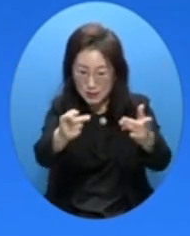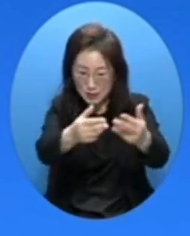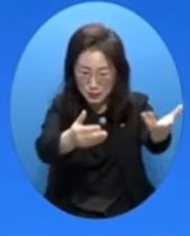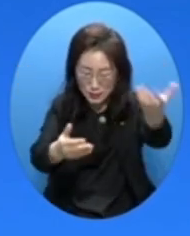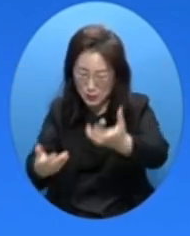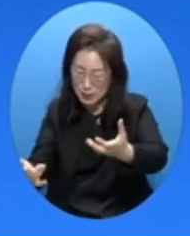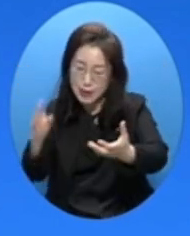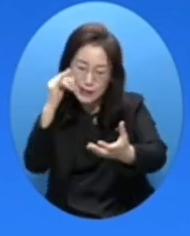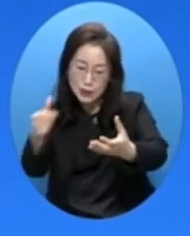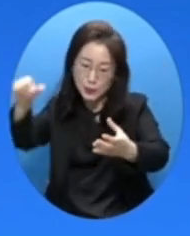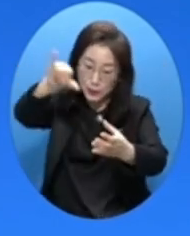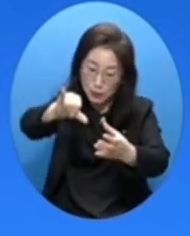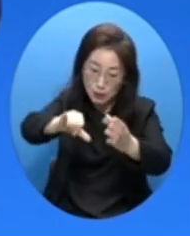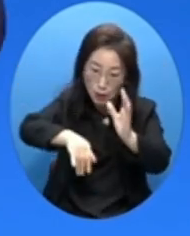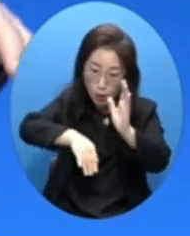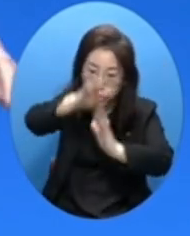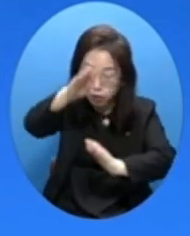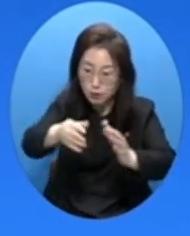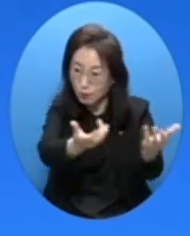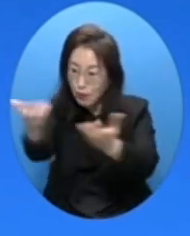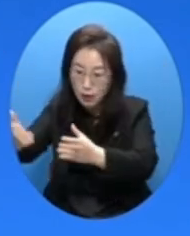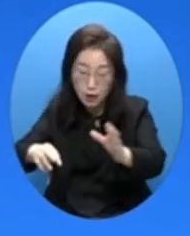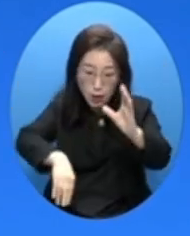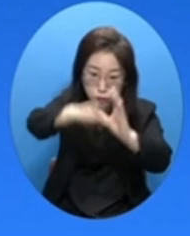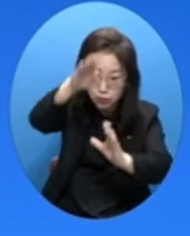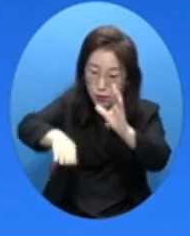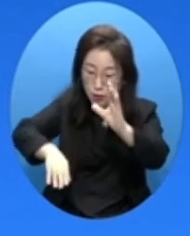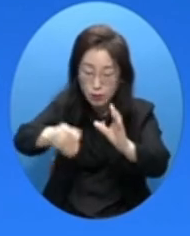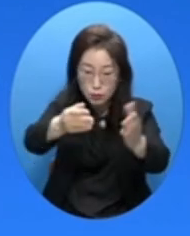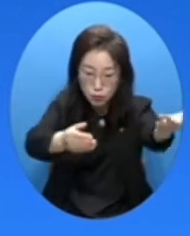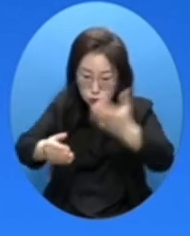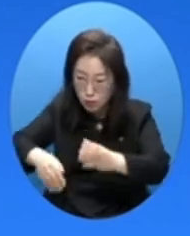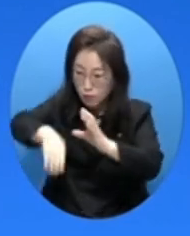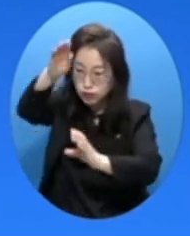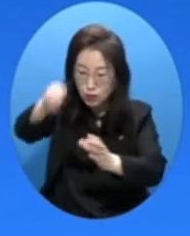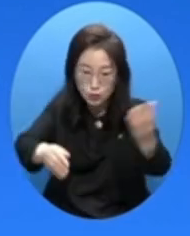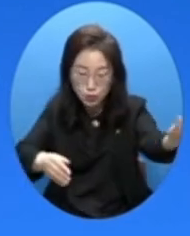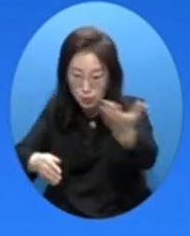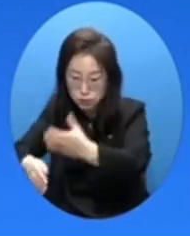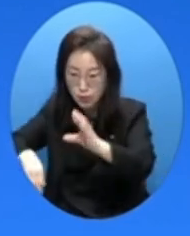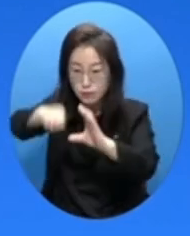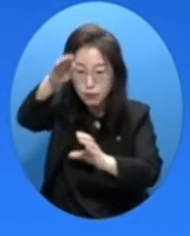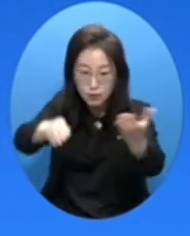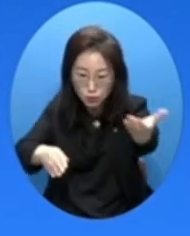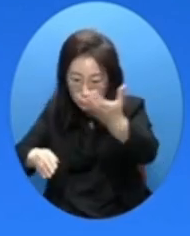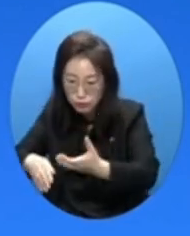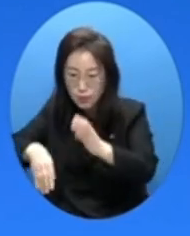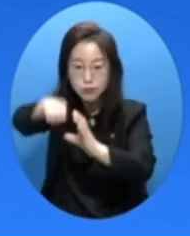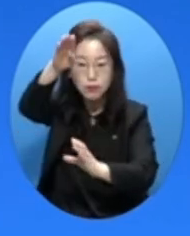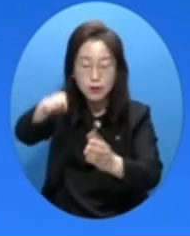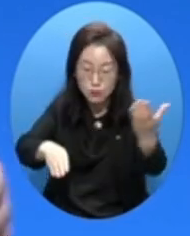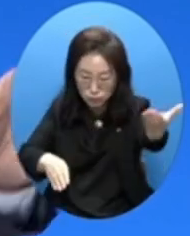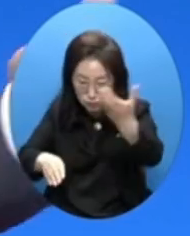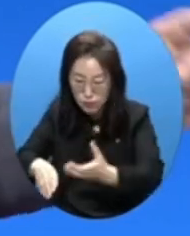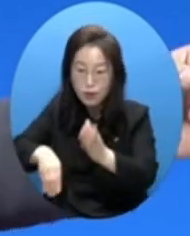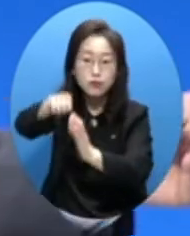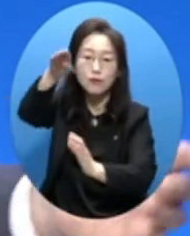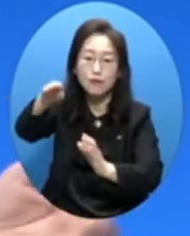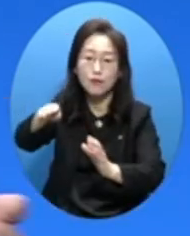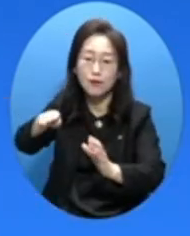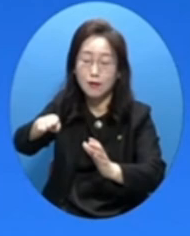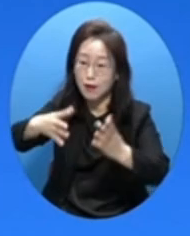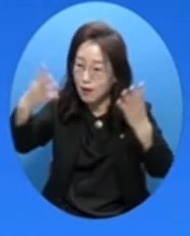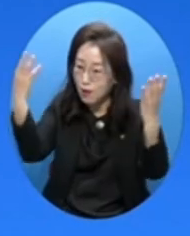콸콸콸콸 기름이 쏟아져 채워지고 또 채워지고 또 채워지고 또 채워지고 또 채워지고 또 채워지고 또 채워지고 또 채워지고 모든